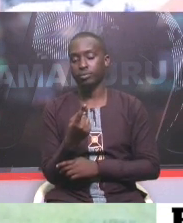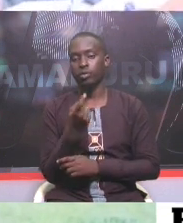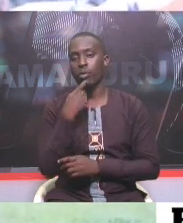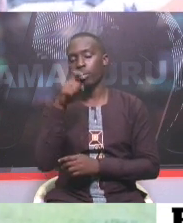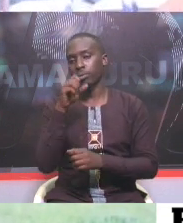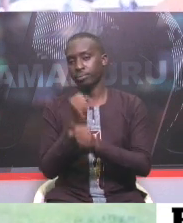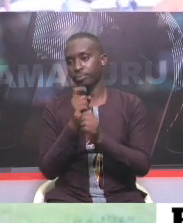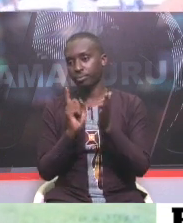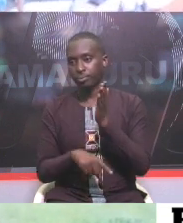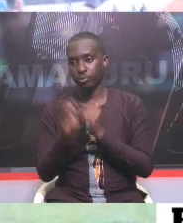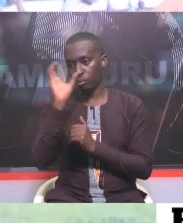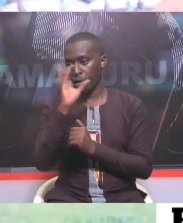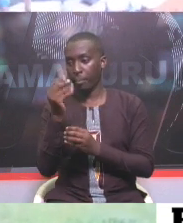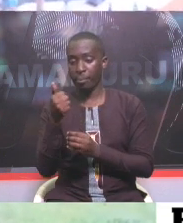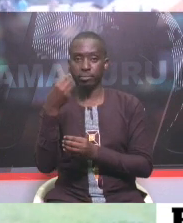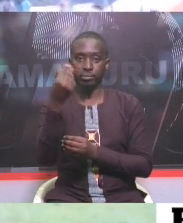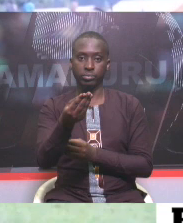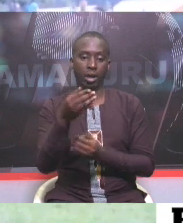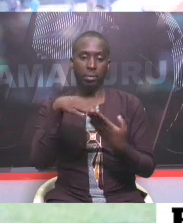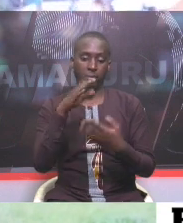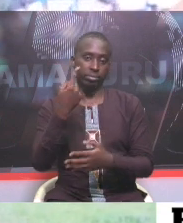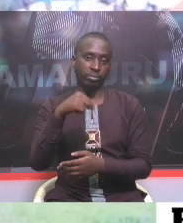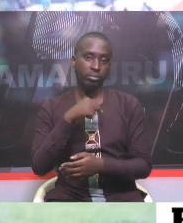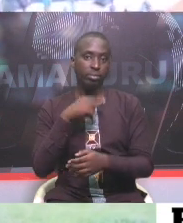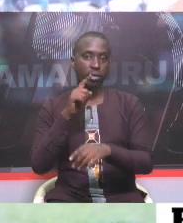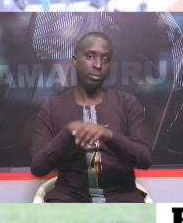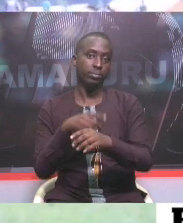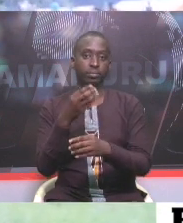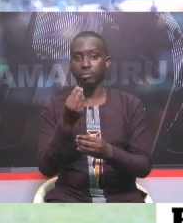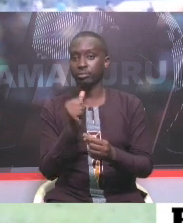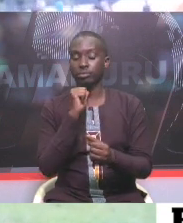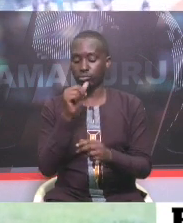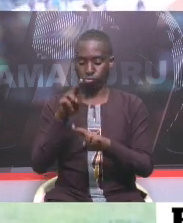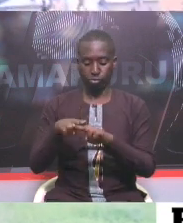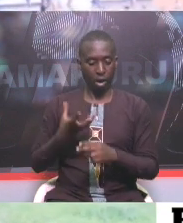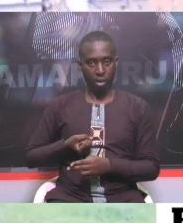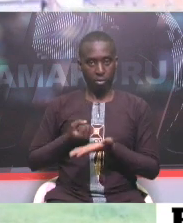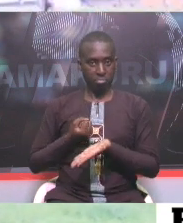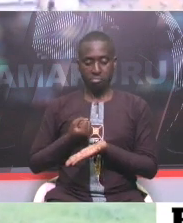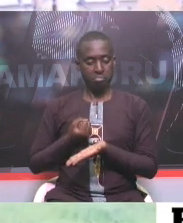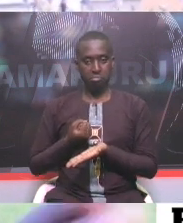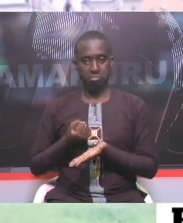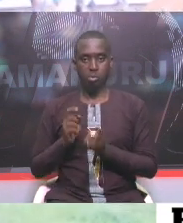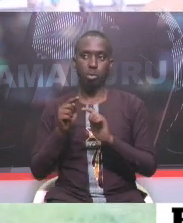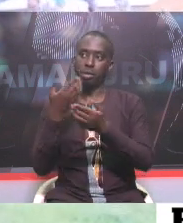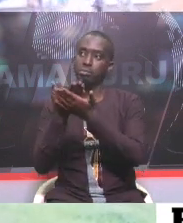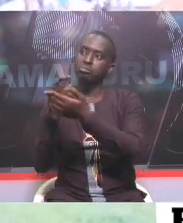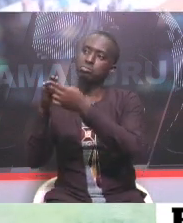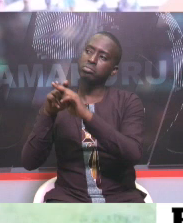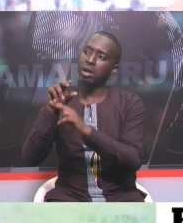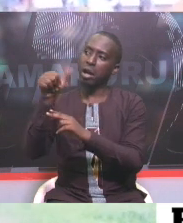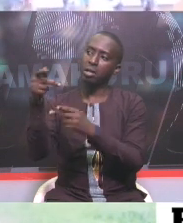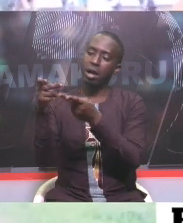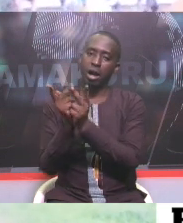gute ushaka kosiyo abenshi rero muri twe hari ijya amafaranga uba utayicaranye bikaba ngombwa kujya kuguza amafaranga